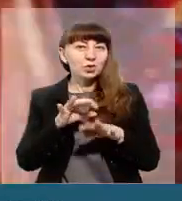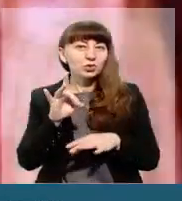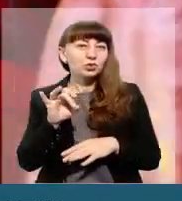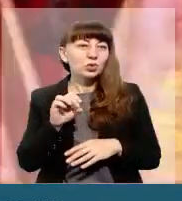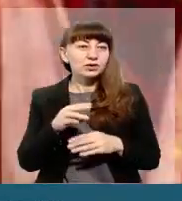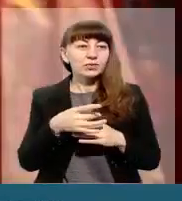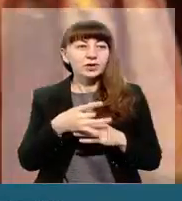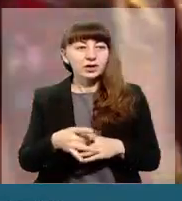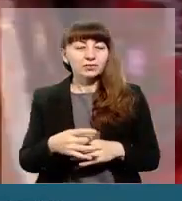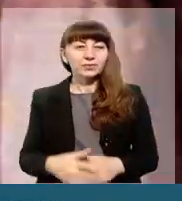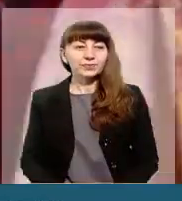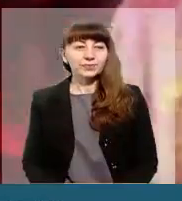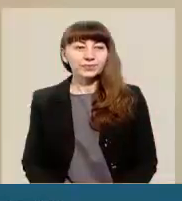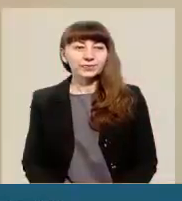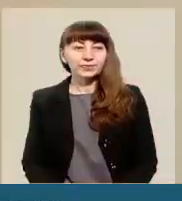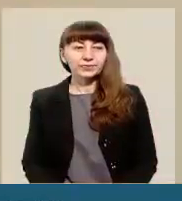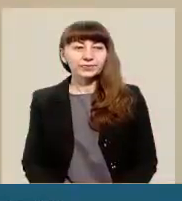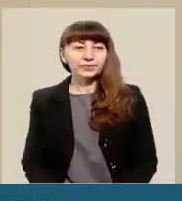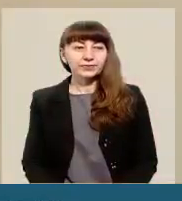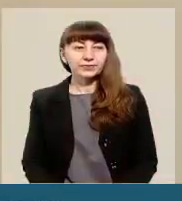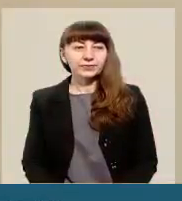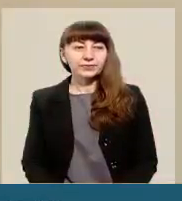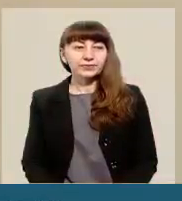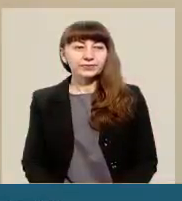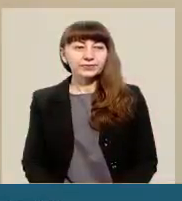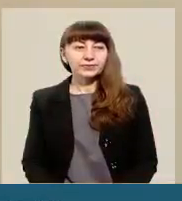мероприятие проводят 37-й раз.